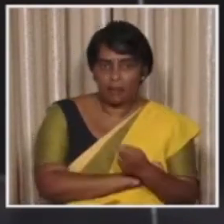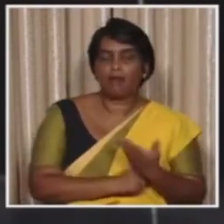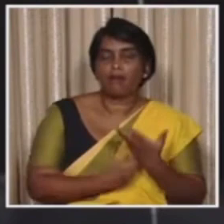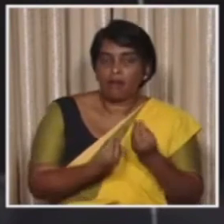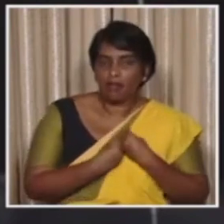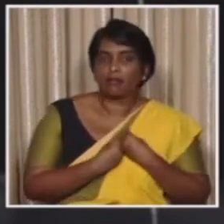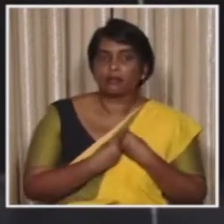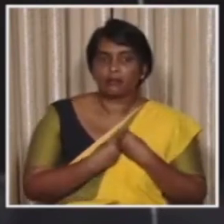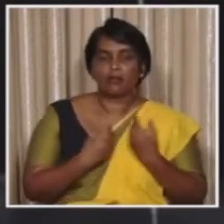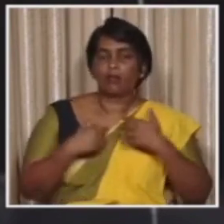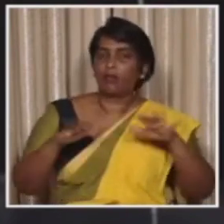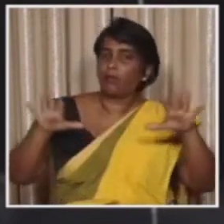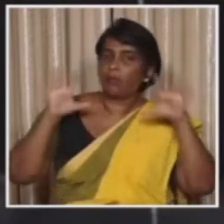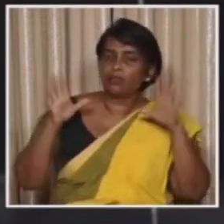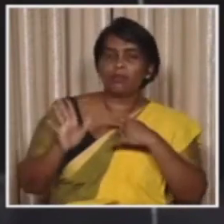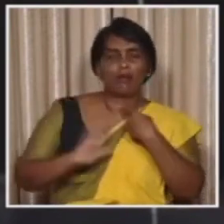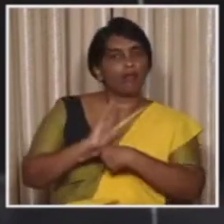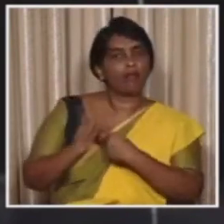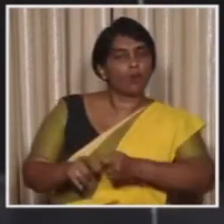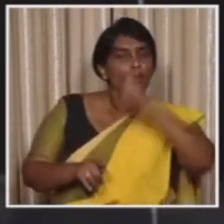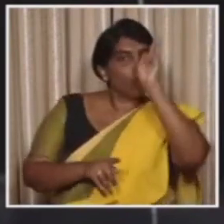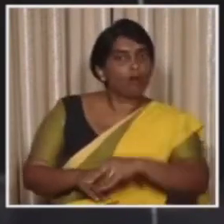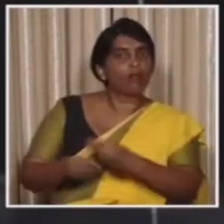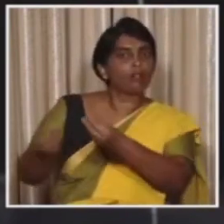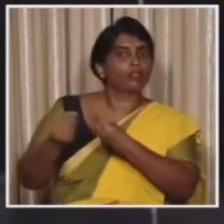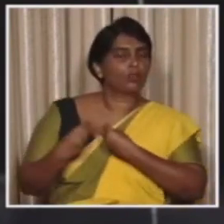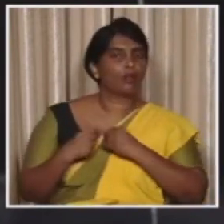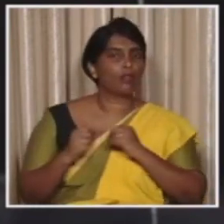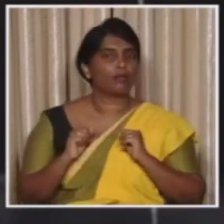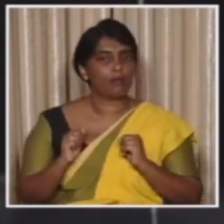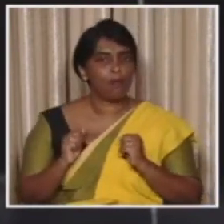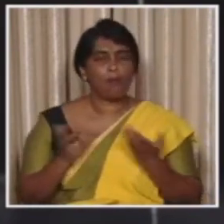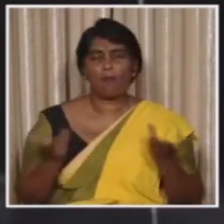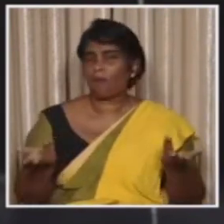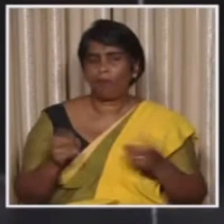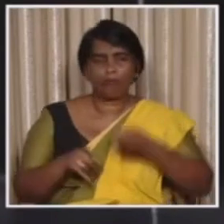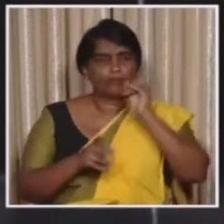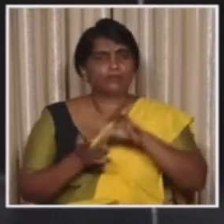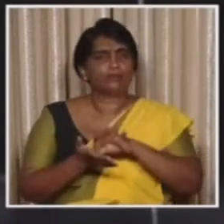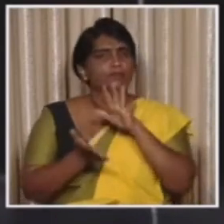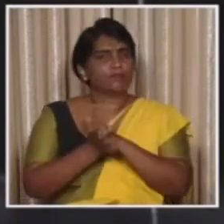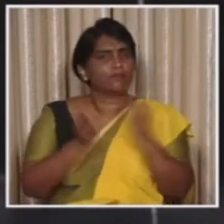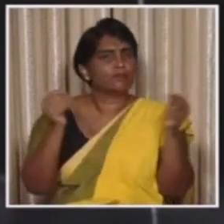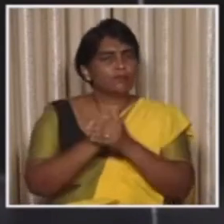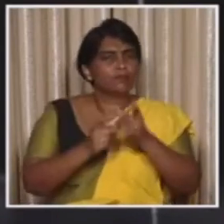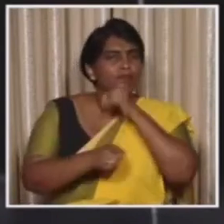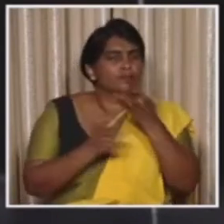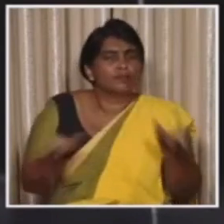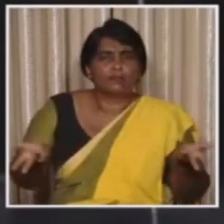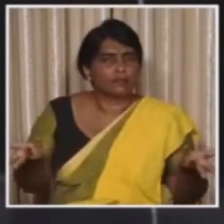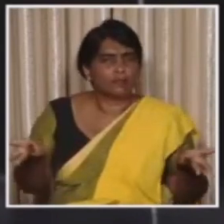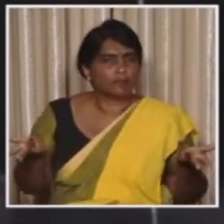අවස්ථාව ගන්න අපි පුදුම වුණා ලංකාව ටොස් එක දිනලත් ඇයි අපිට මෙහෙම දුන්නේ කියලා. දැන් මේ වගේ තීරණ පිටිපස්සේ තියෙන කතා මොනවා වෙන්න